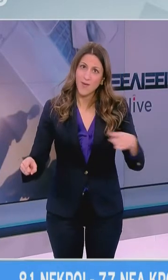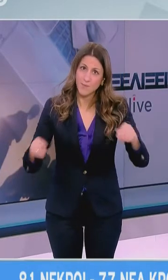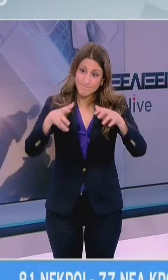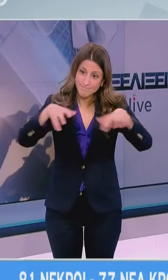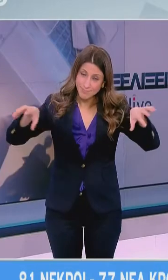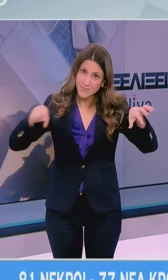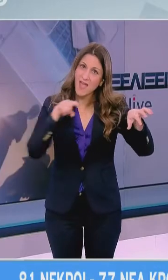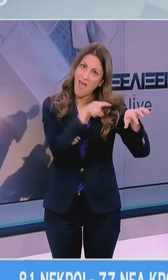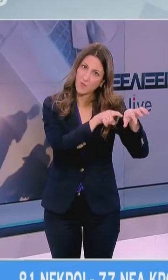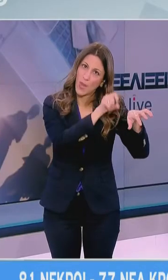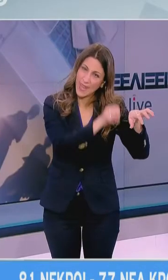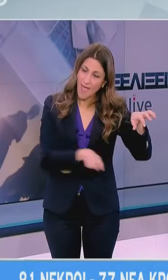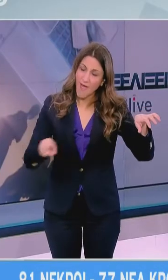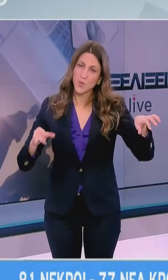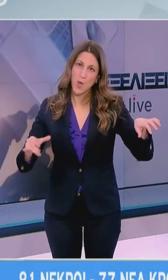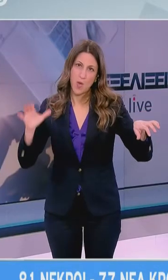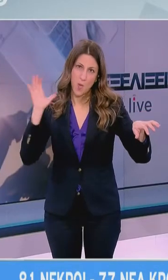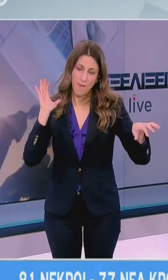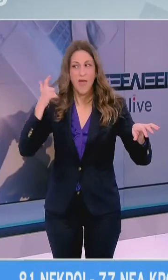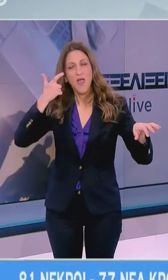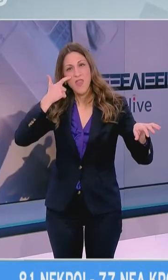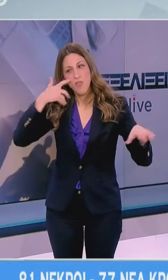αλλά θα χρησιμοποιηθούν και τα δύο στην επόμενη φάση